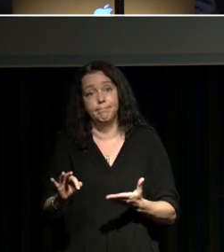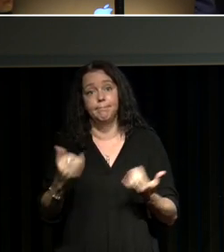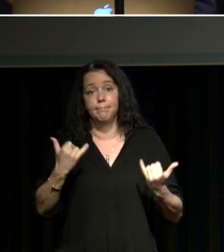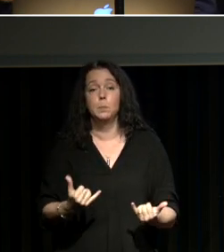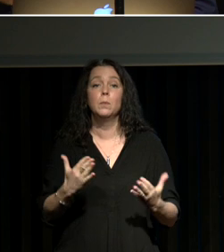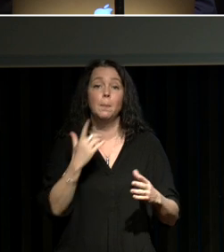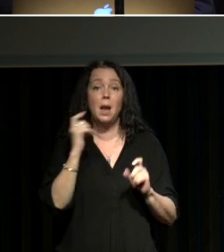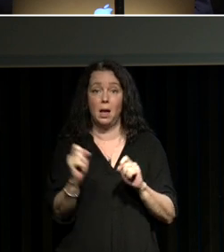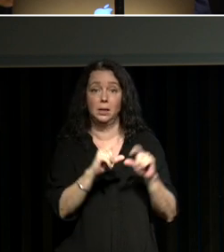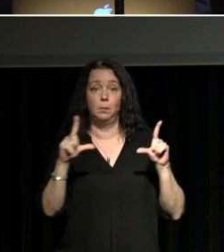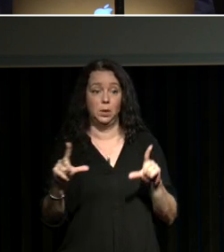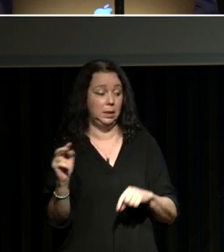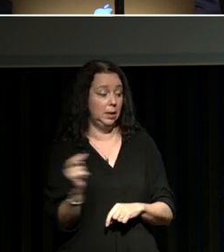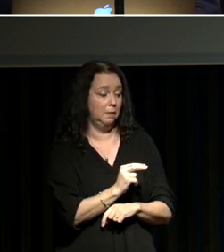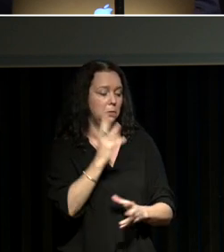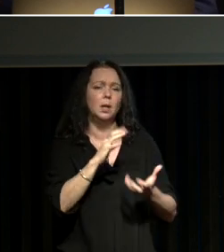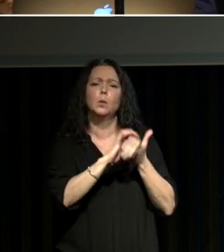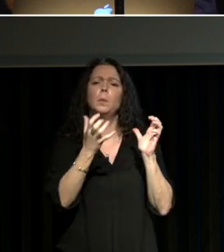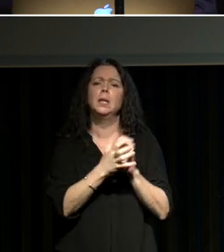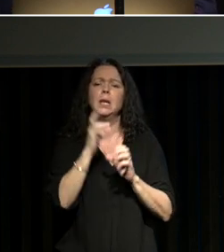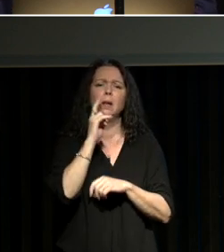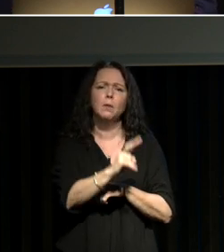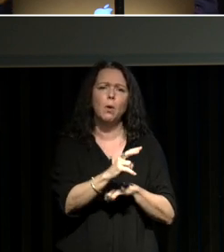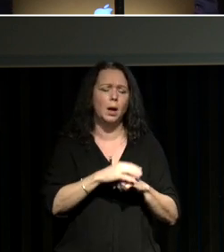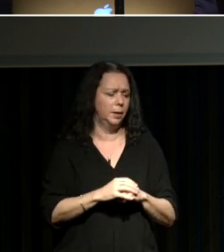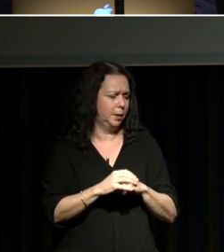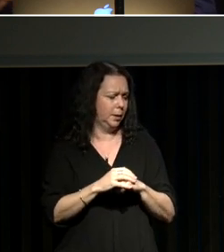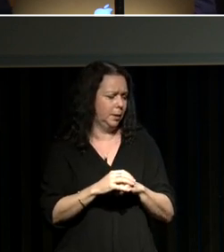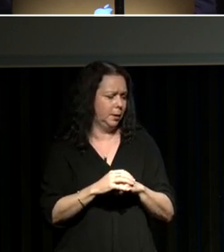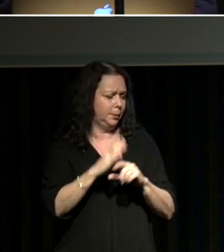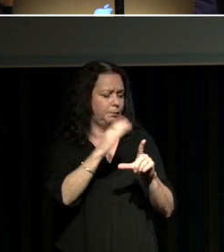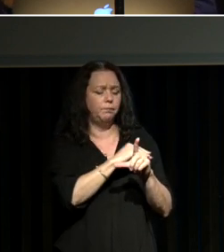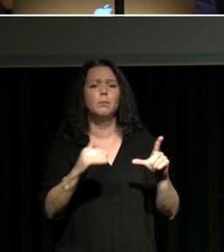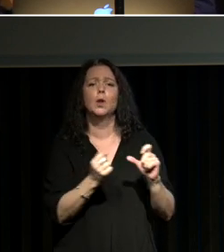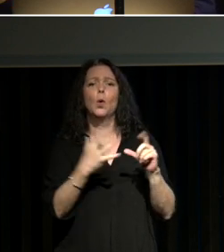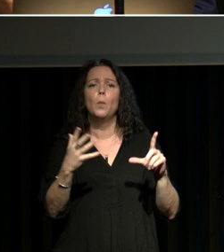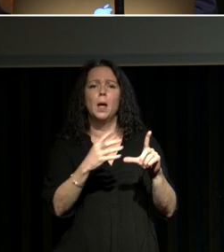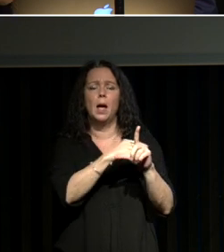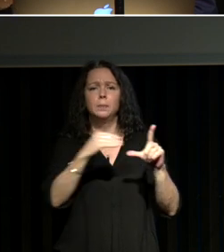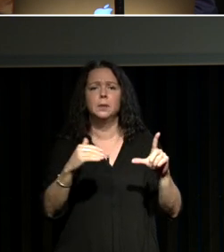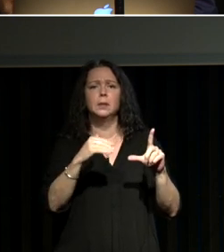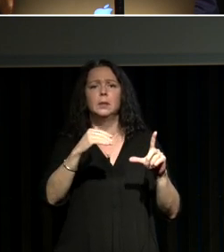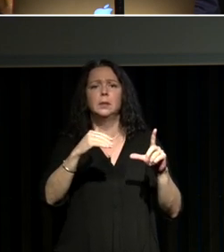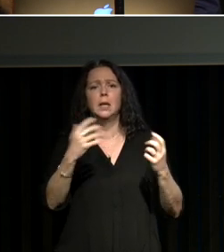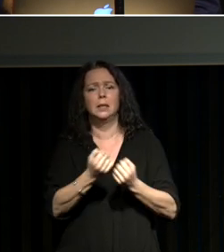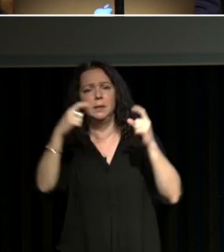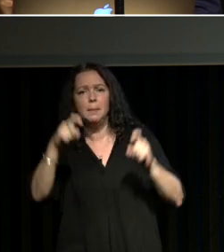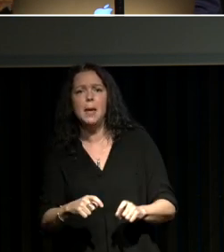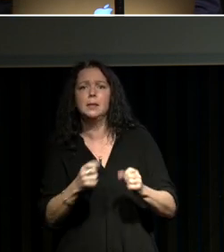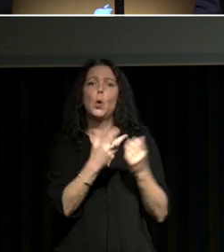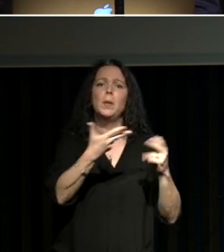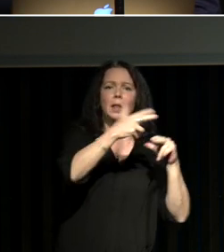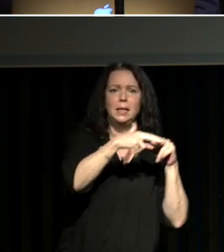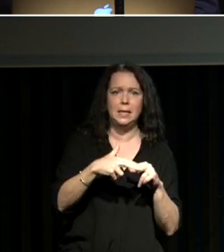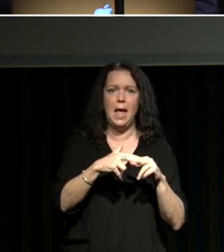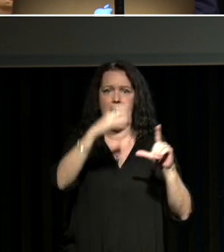cette diapositive est peut-être un petit peu compliquée. Vous avez en ordonnée le nombre de décès en abscisse, la baisse de l'activité. Vous